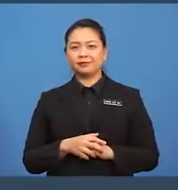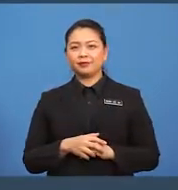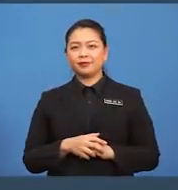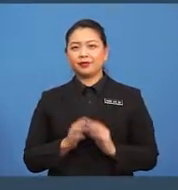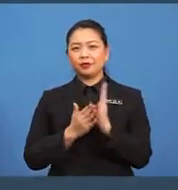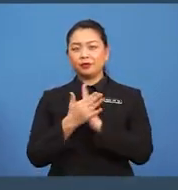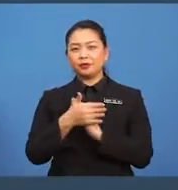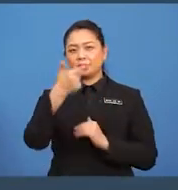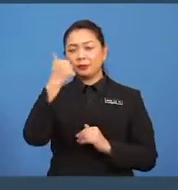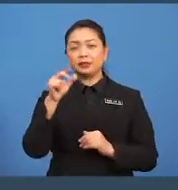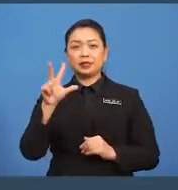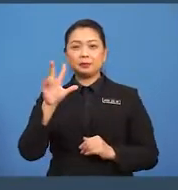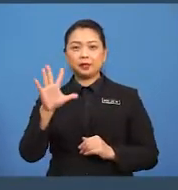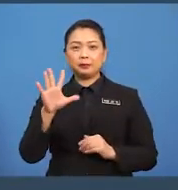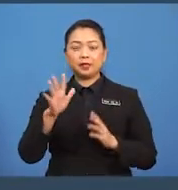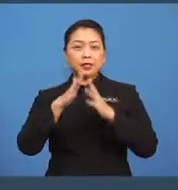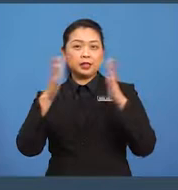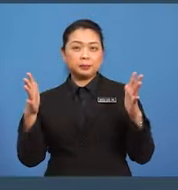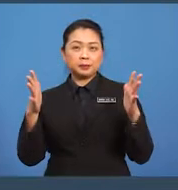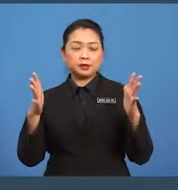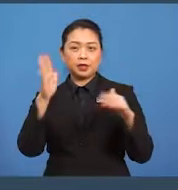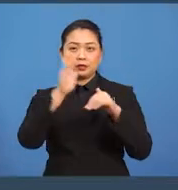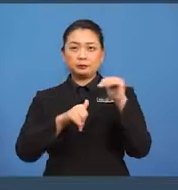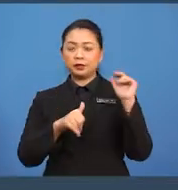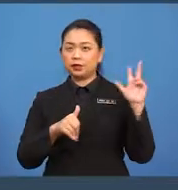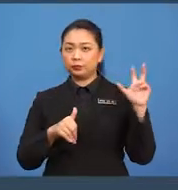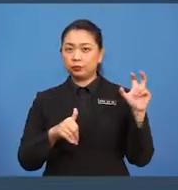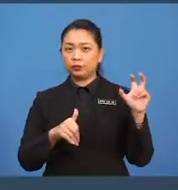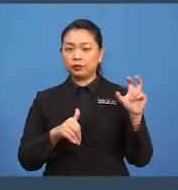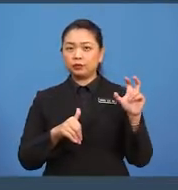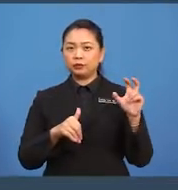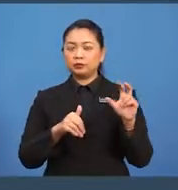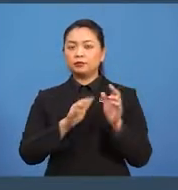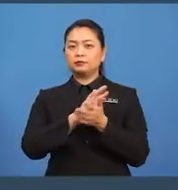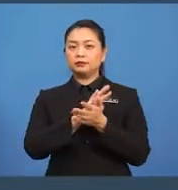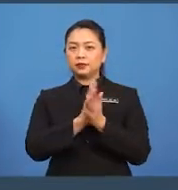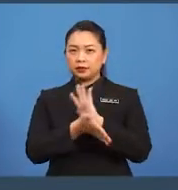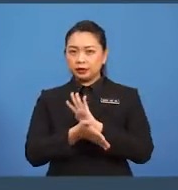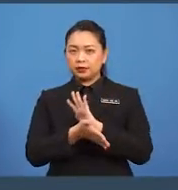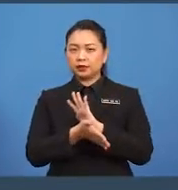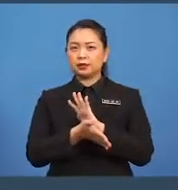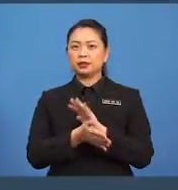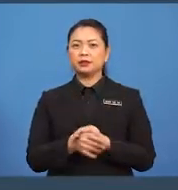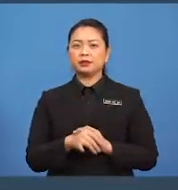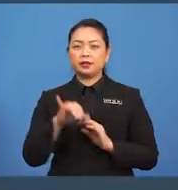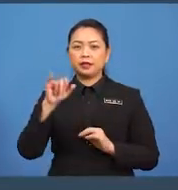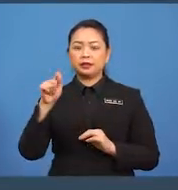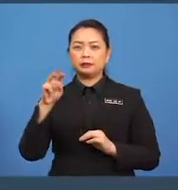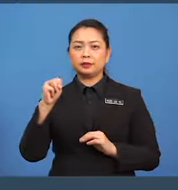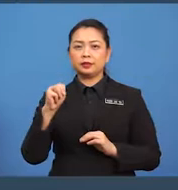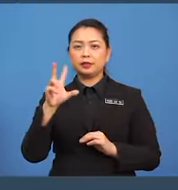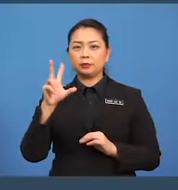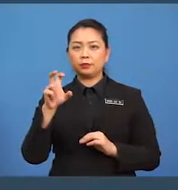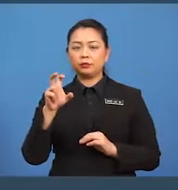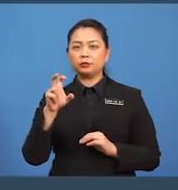Oleh sebab 35 adalah lebih besar daripada 30, maka item 30 dan item sebelumnya